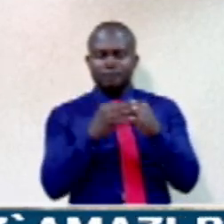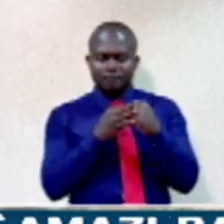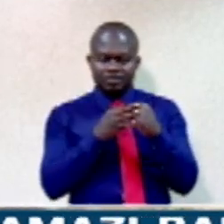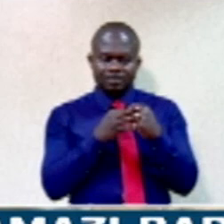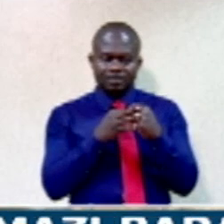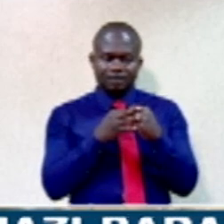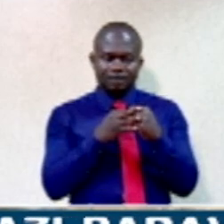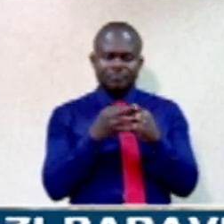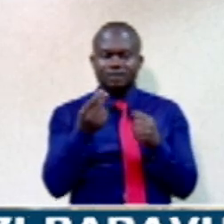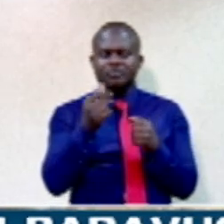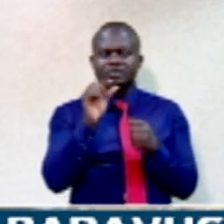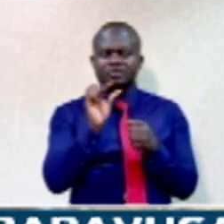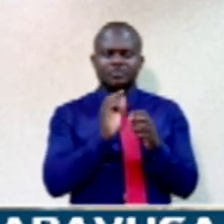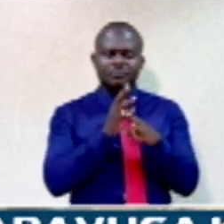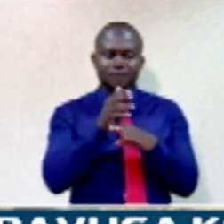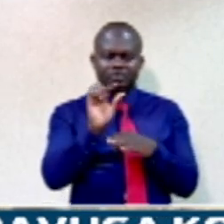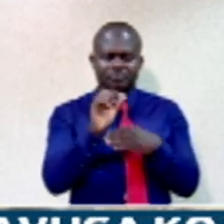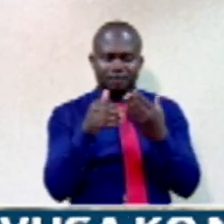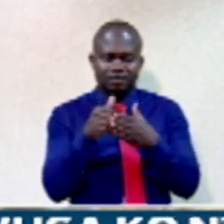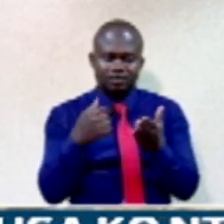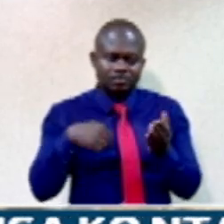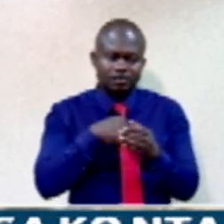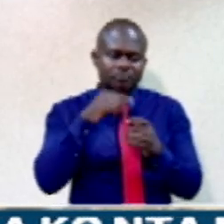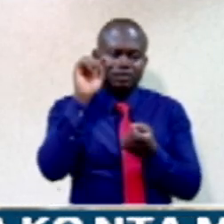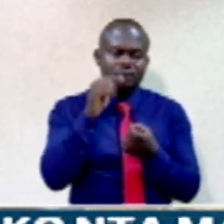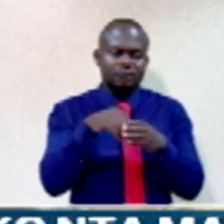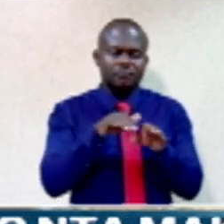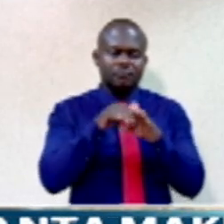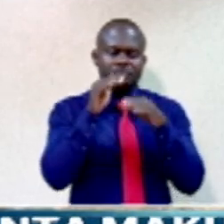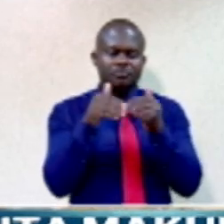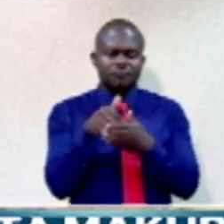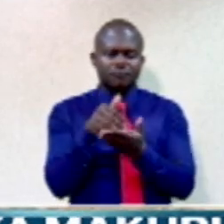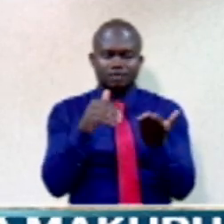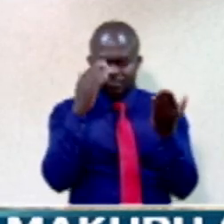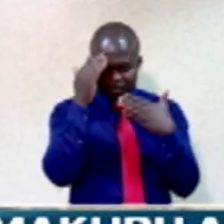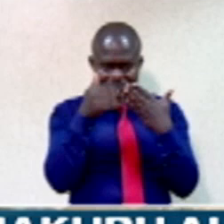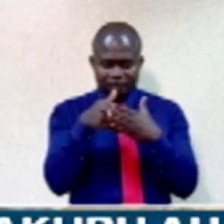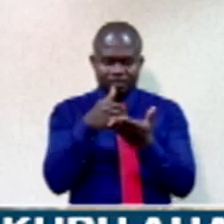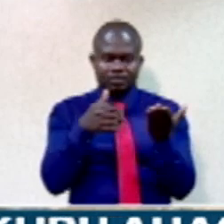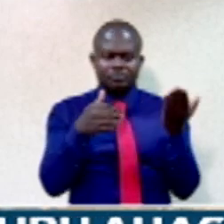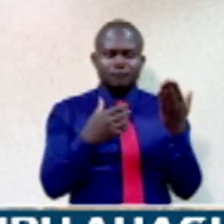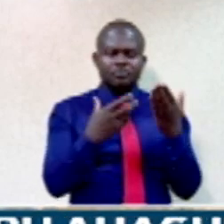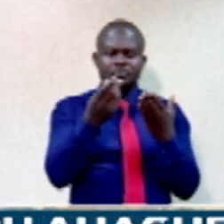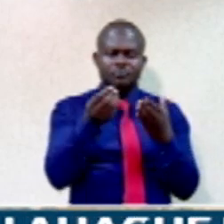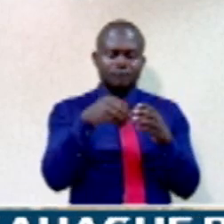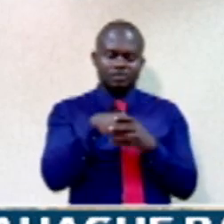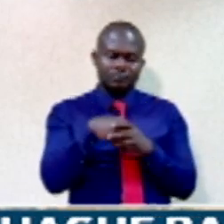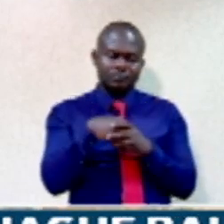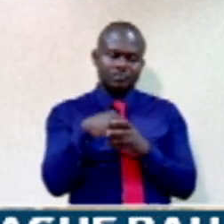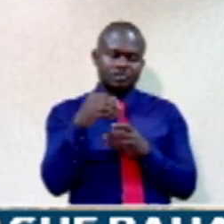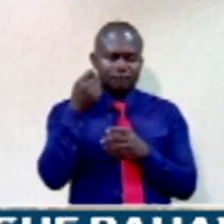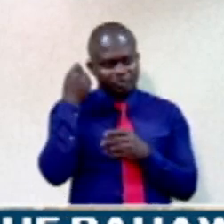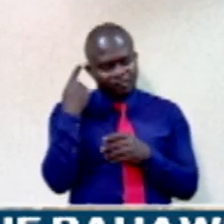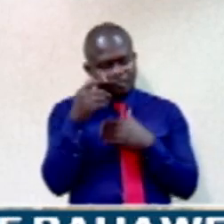238,000 n'udufaranga turengaho dukeya, tugenda tuyagabanya abanyamuryango batware bitewe n'uko bagiye batwarwa batwarirwa.